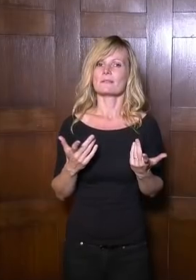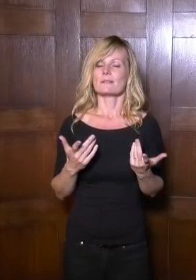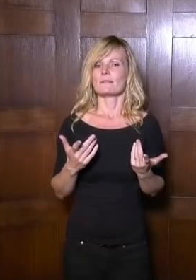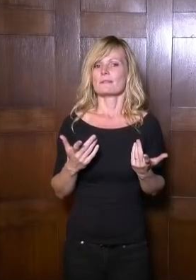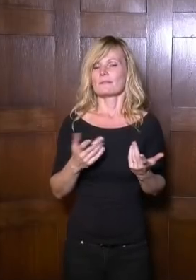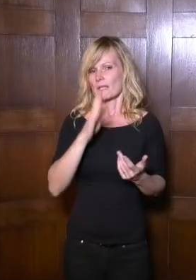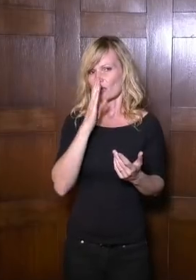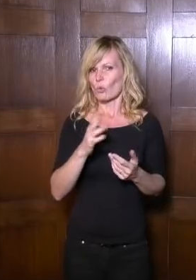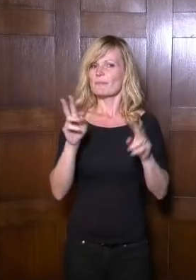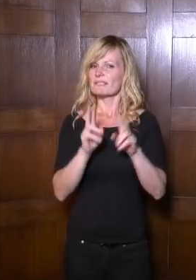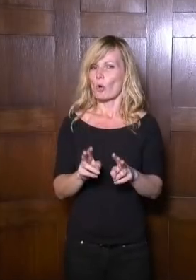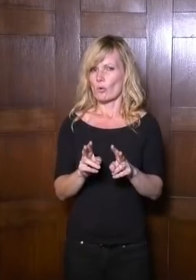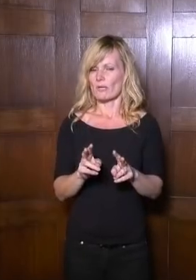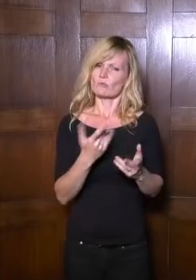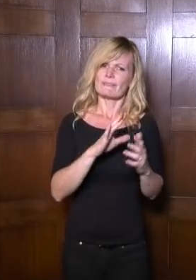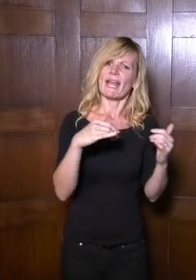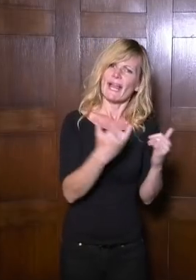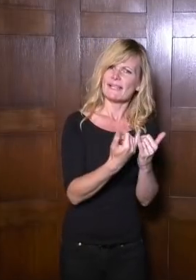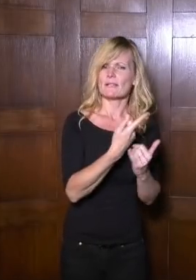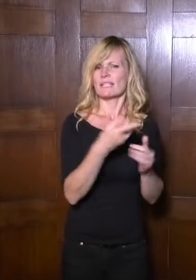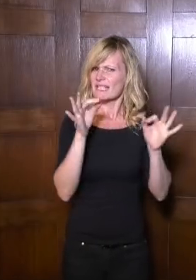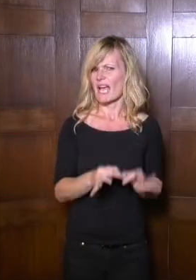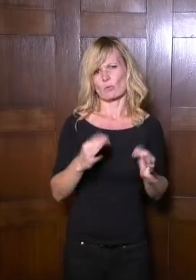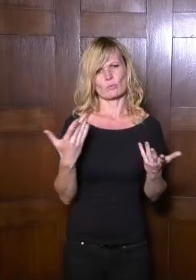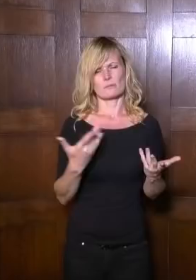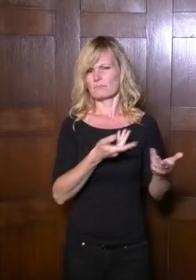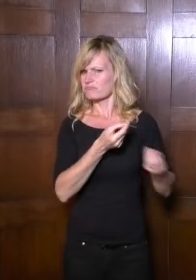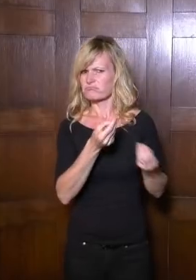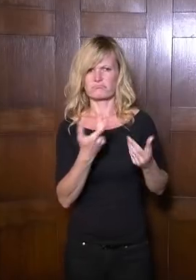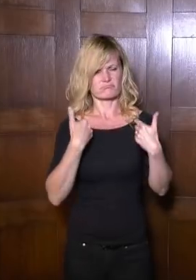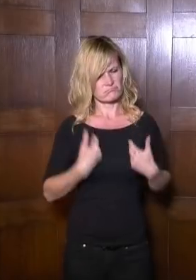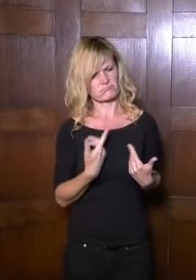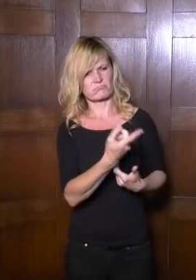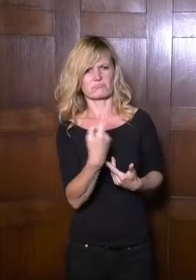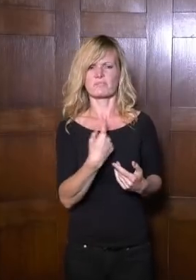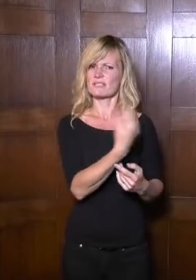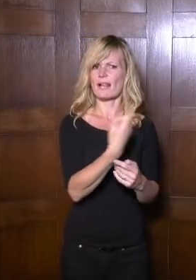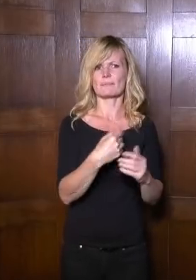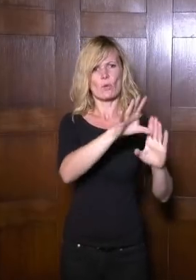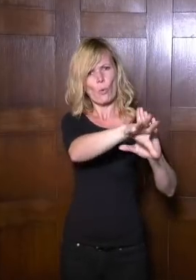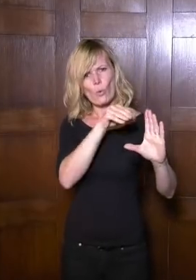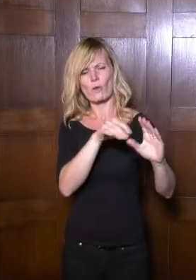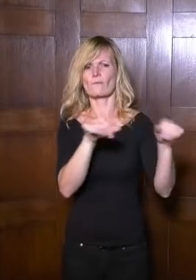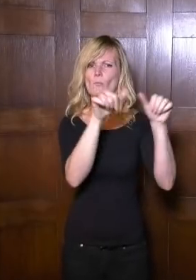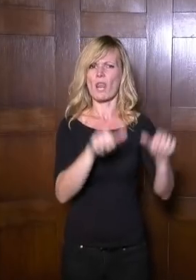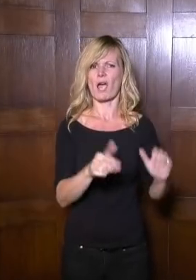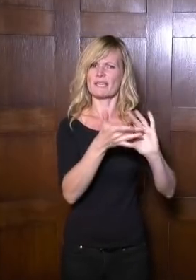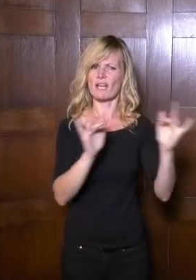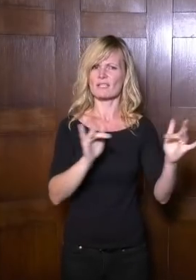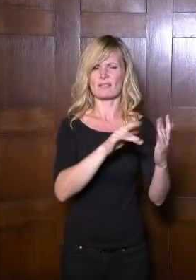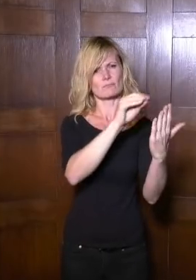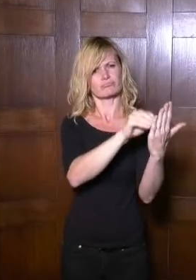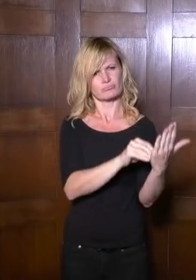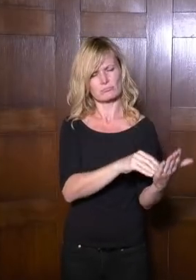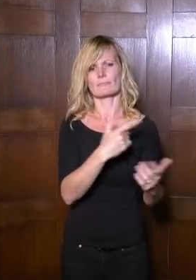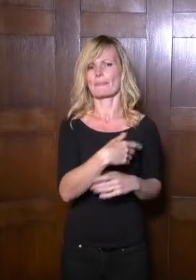von dieser Notbetreuung, also die Eltern haben eigentlich auch sehr gut reagiert, haben sich die Formulare selber runtergeladen, haben sehr viele Fragen an die Einrichtung gehabt. Das lief